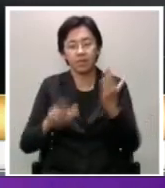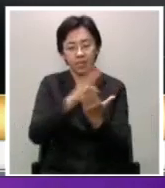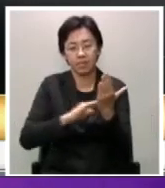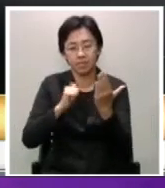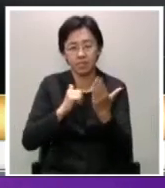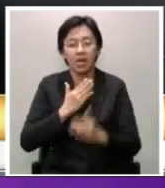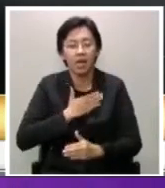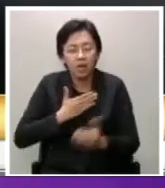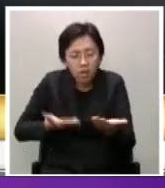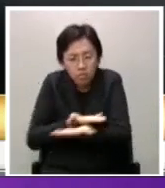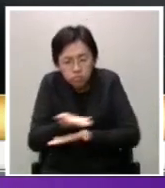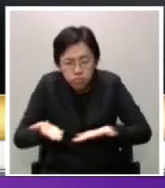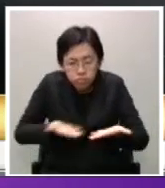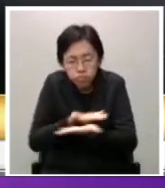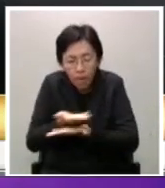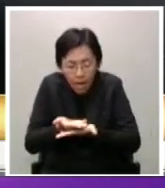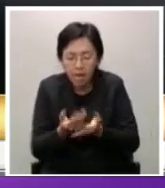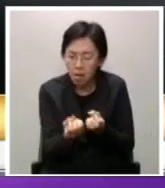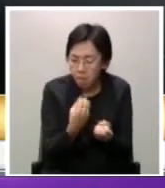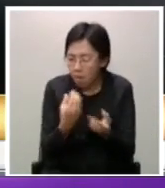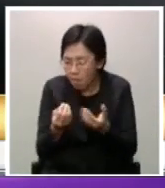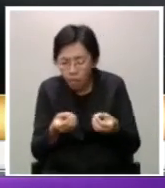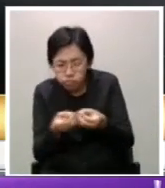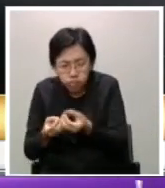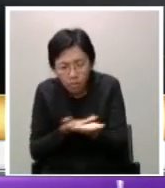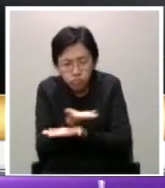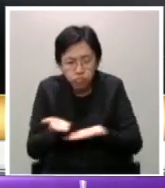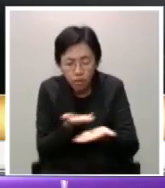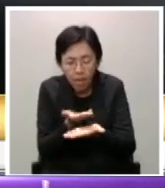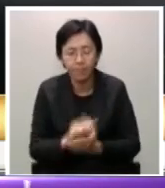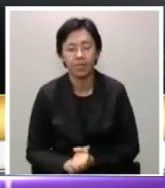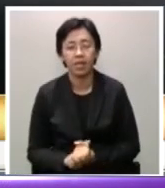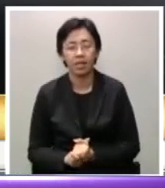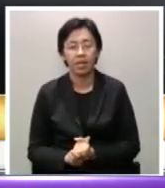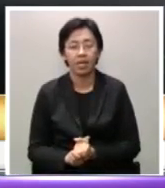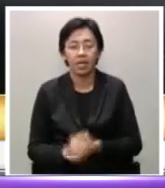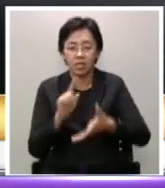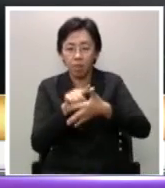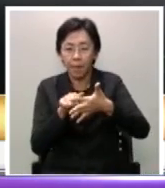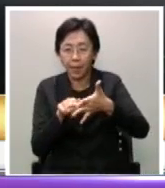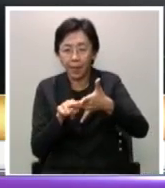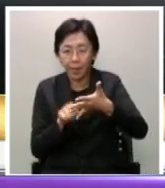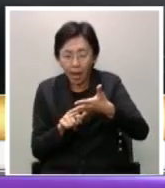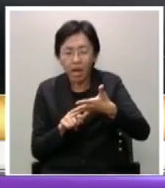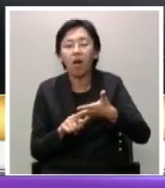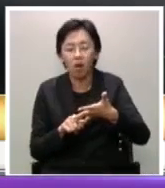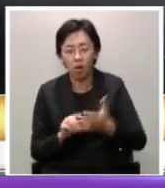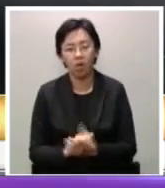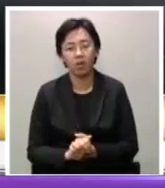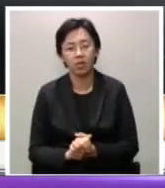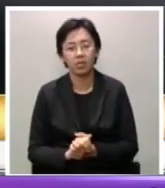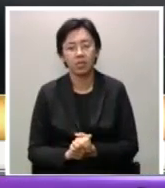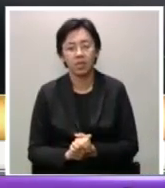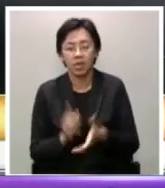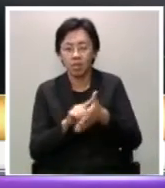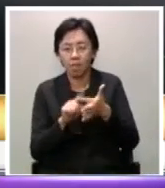เราจะต้องมาพิจารณาร่วมกันนะครับรับฟังความคิดเห็นตามมติที่ท่านอภิปรายไม่ไว้ใจผมนั้นประชาชนทุกคนฟังอยู่ทั้ง